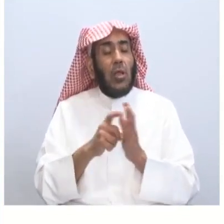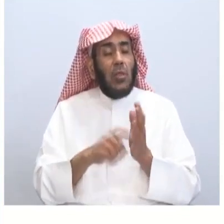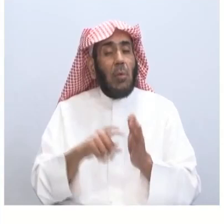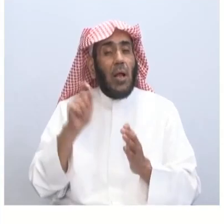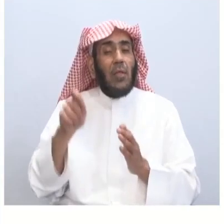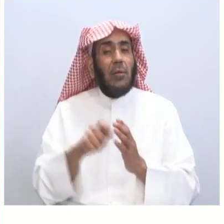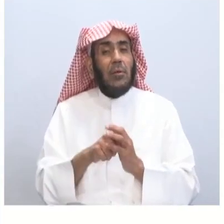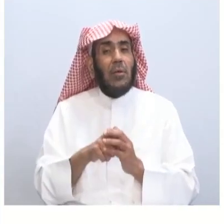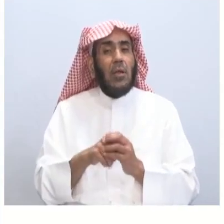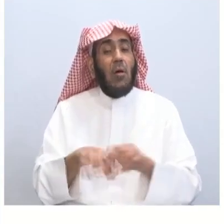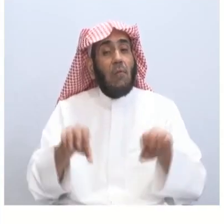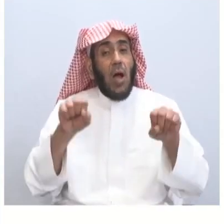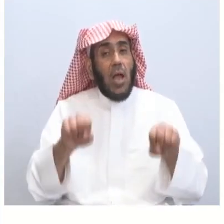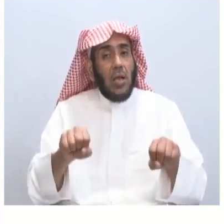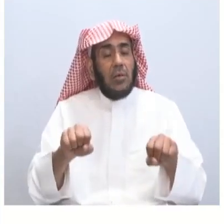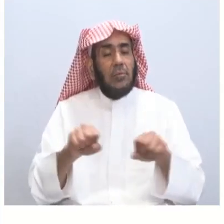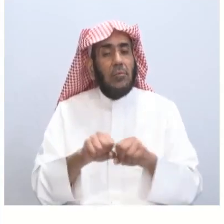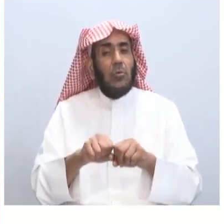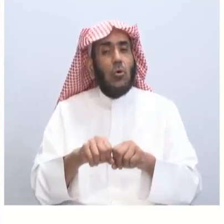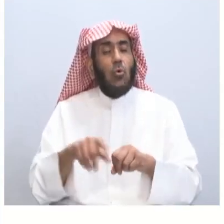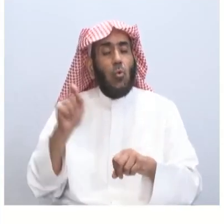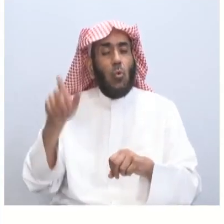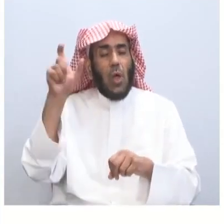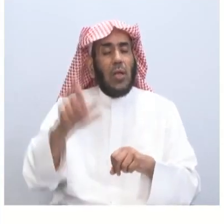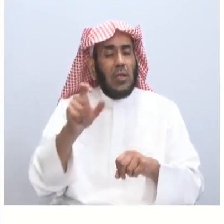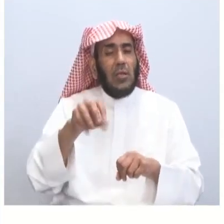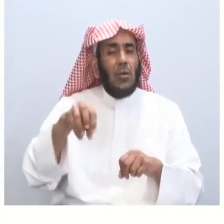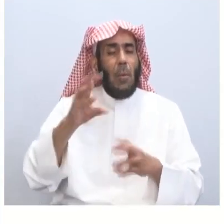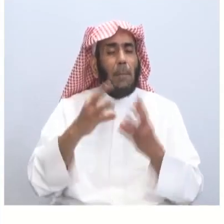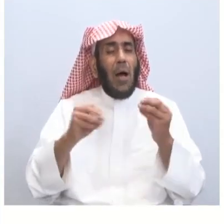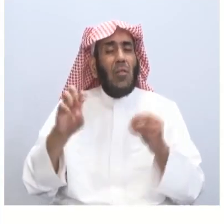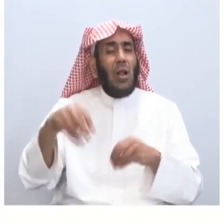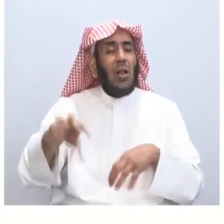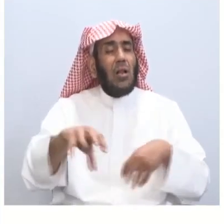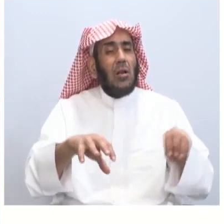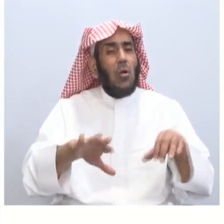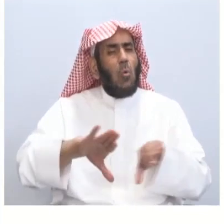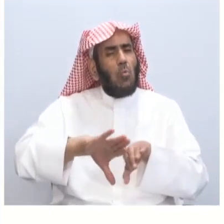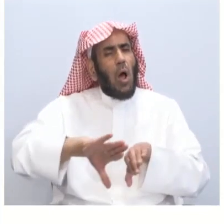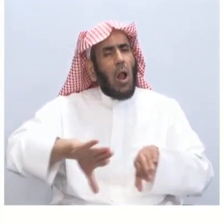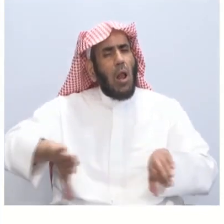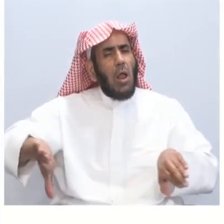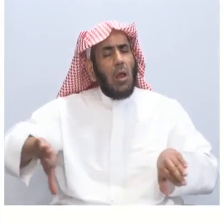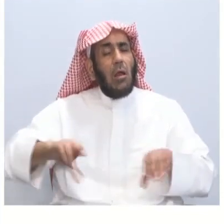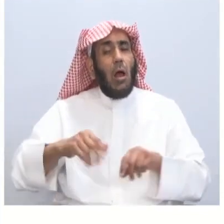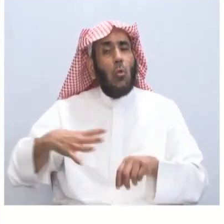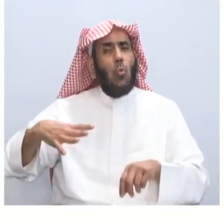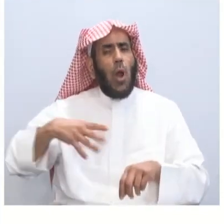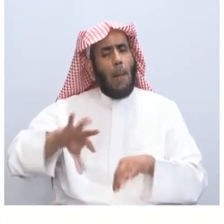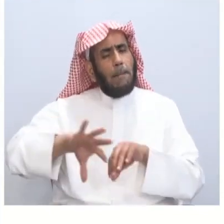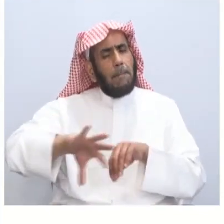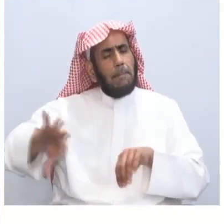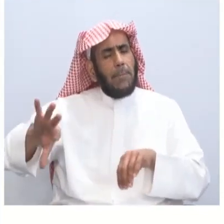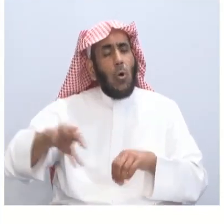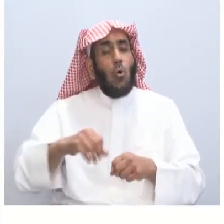القضاء فعين قضاه لبعض الاقاليم مستقلين عن الولاه